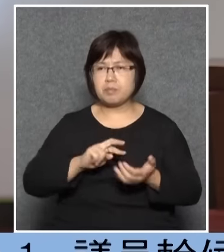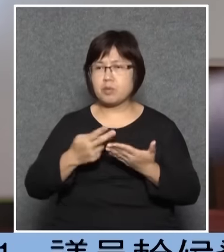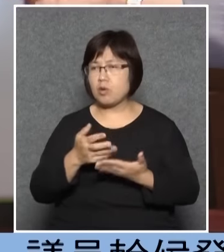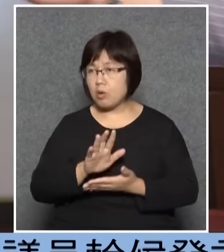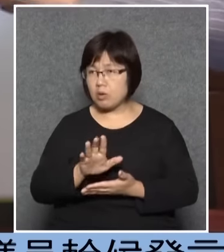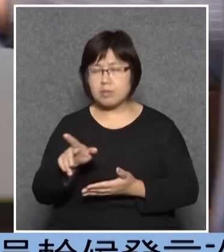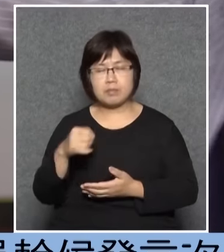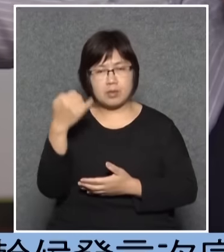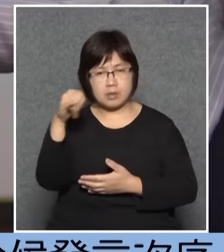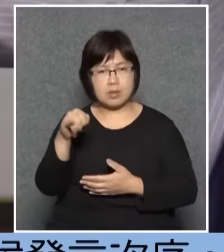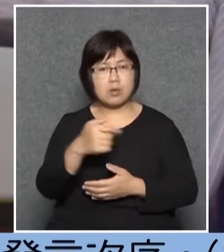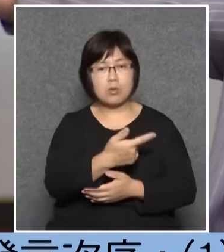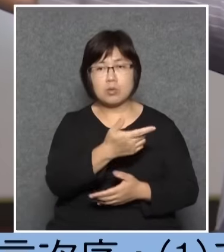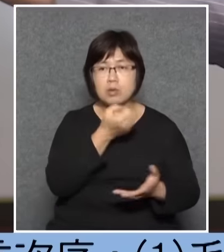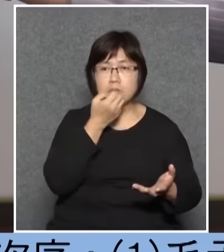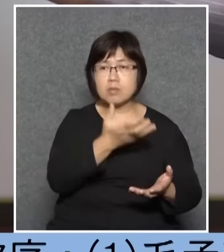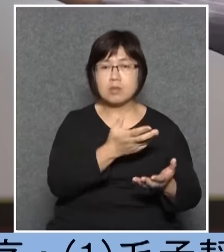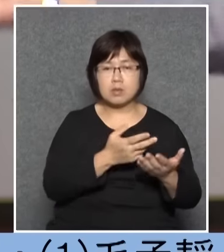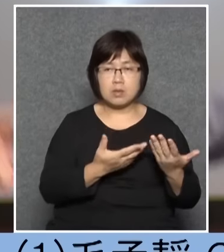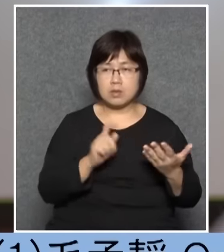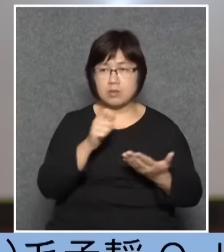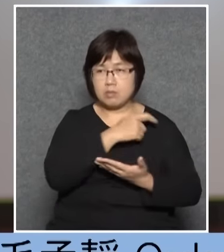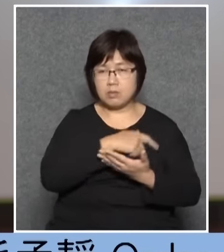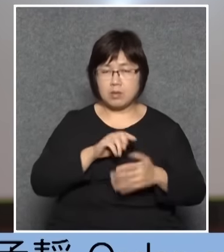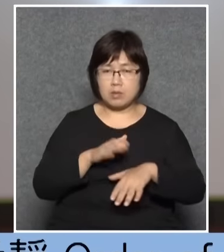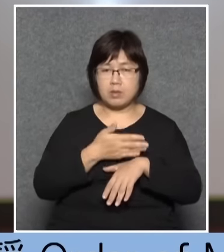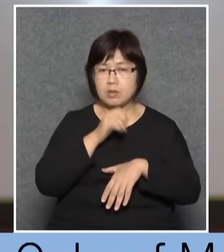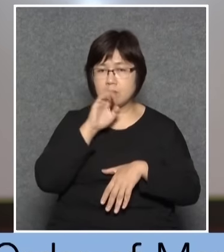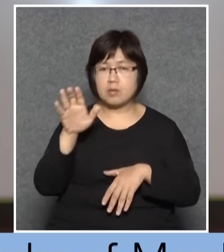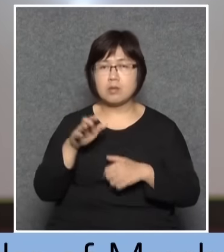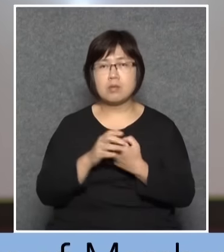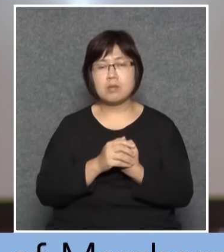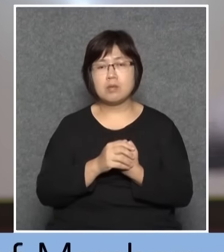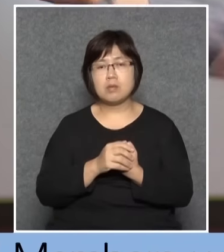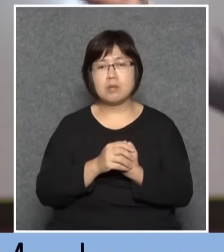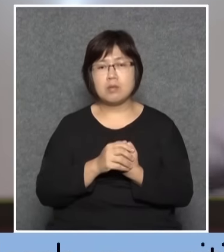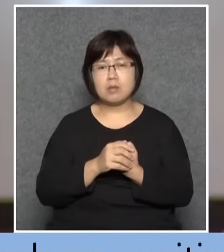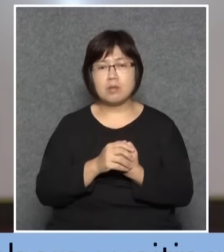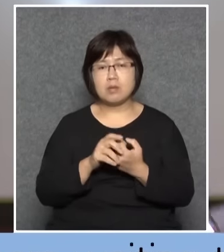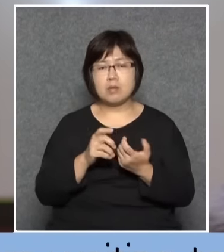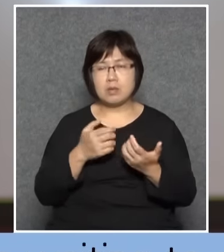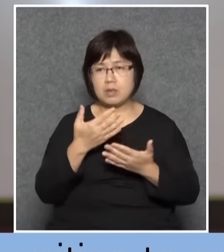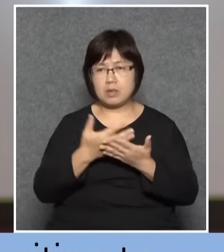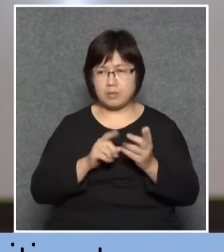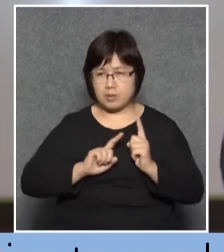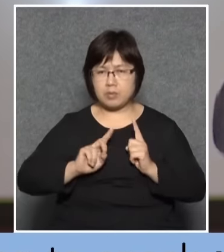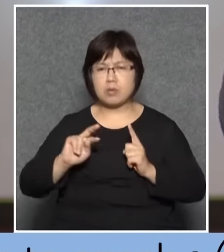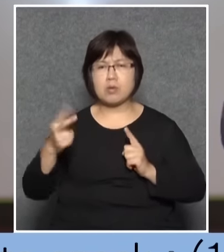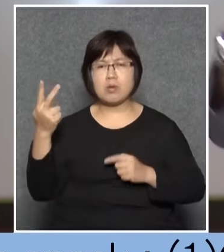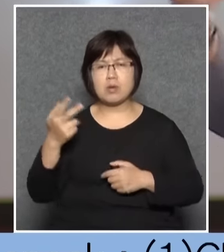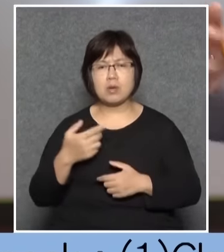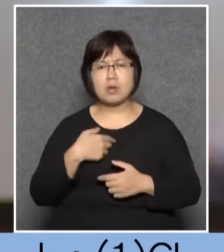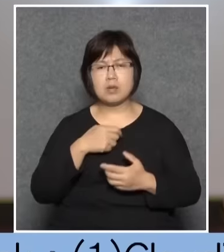但係大部分佢哋提嗰啲修正案，包括而家涂謹申頭先講嗰個， 任何条文改成喂根